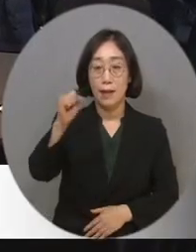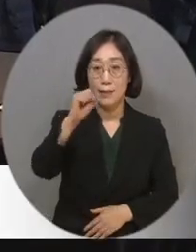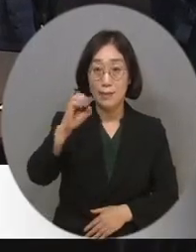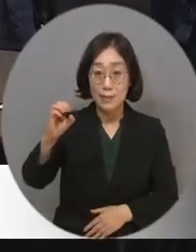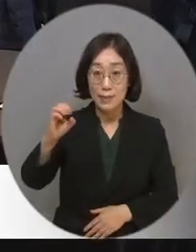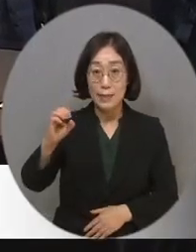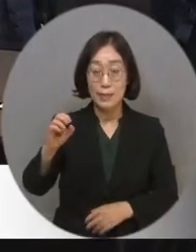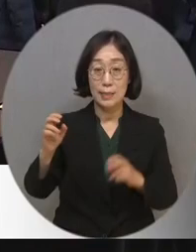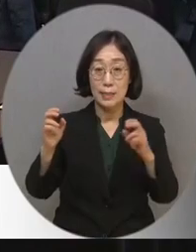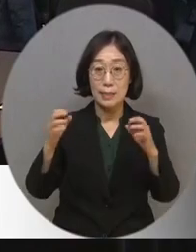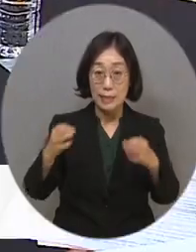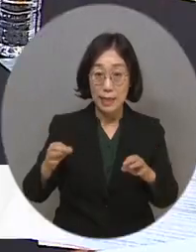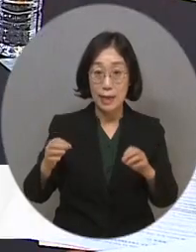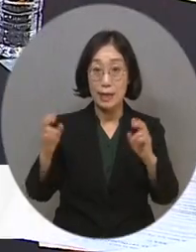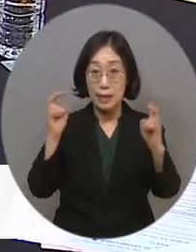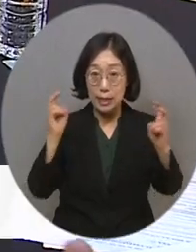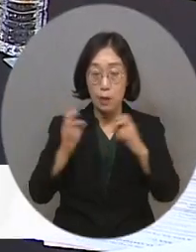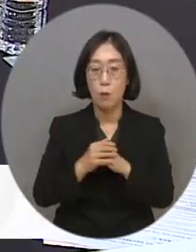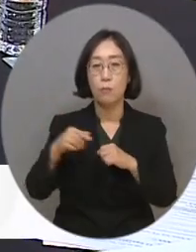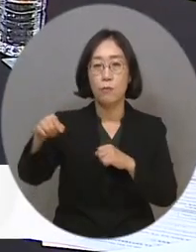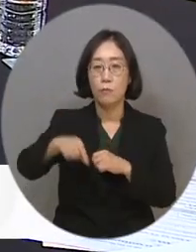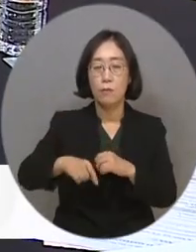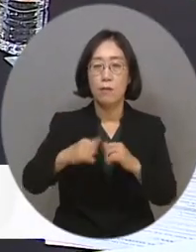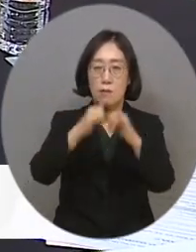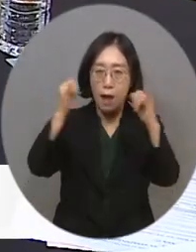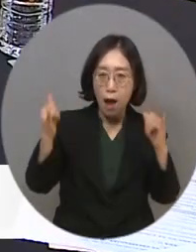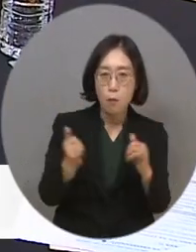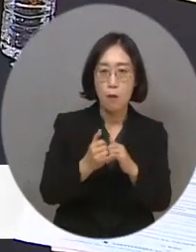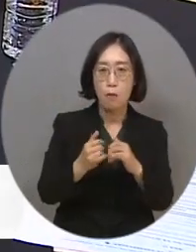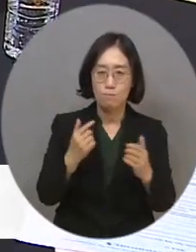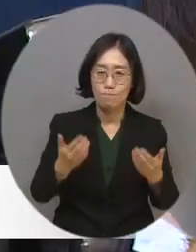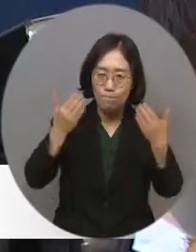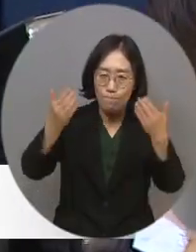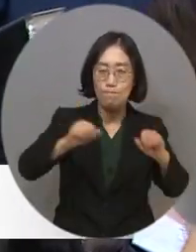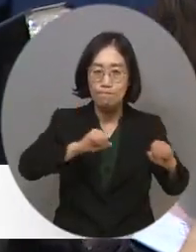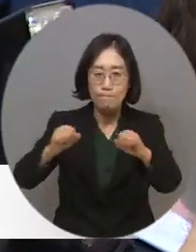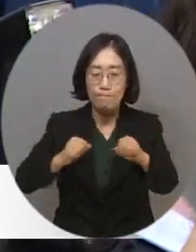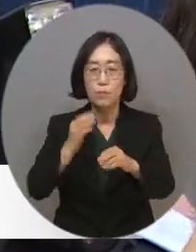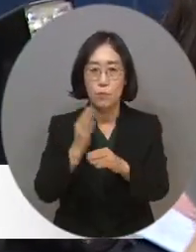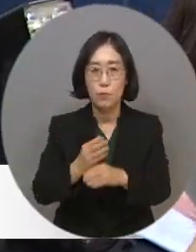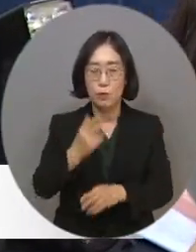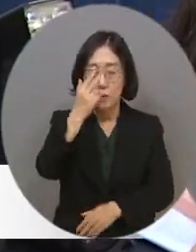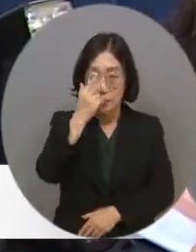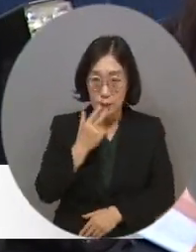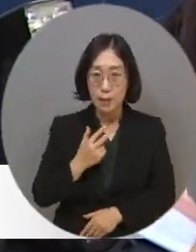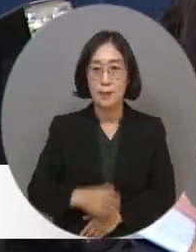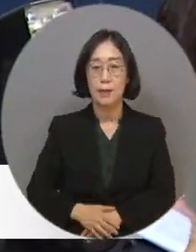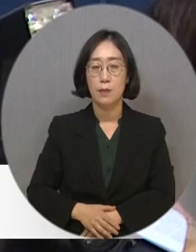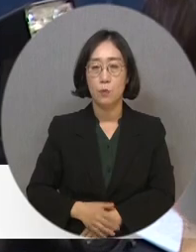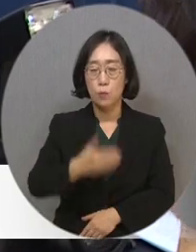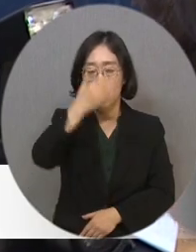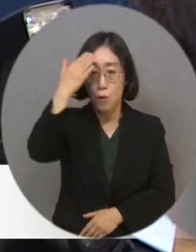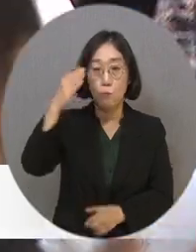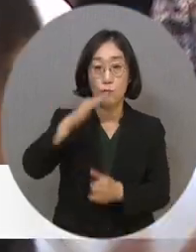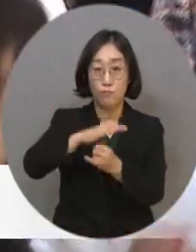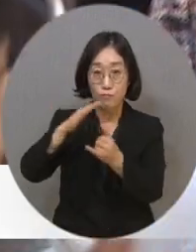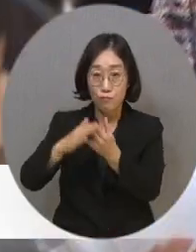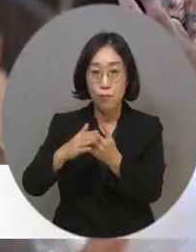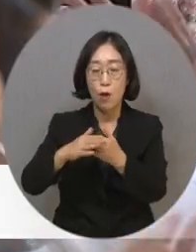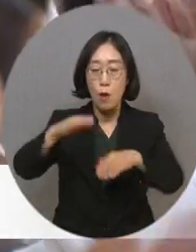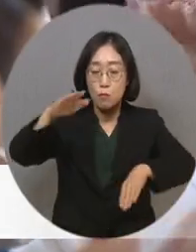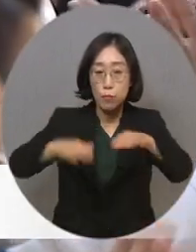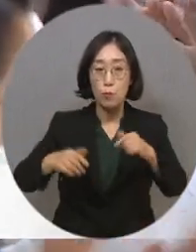SC제일은행은 사회통합을 위한 다양한 사회공헌을 펼치고 있습니다. 시각장애인을 포함한 청년층의 불평등을